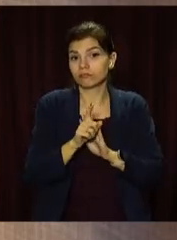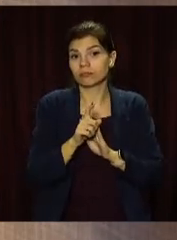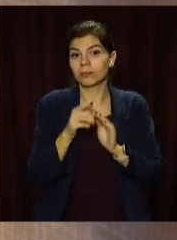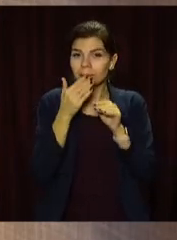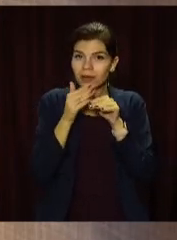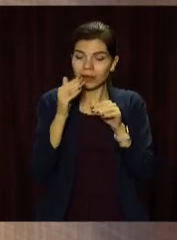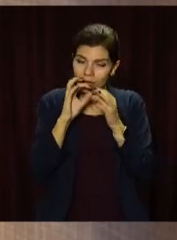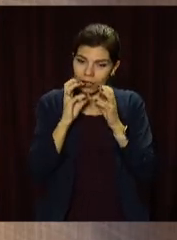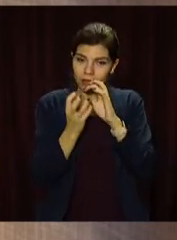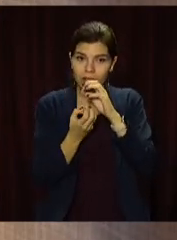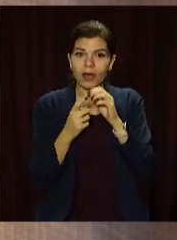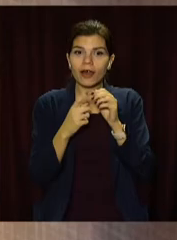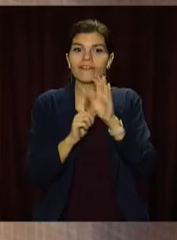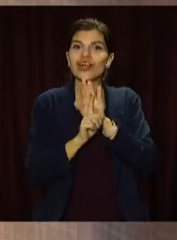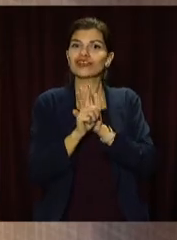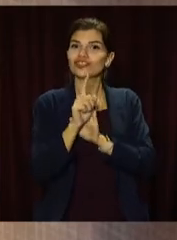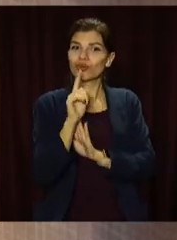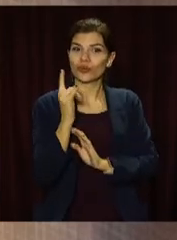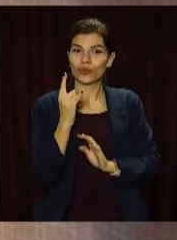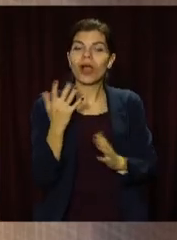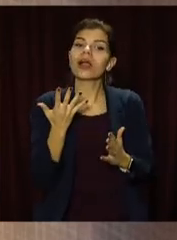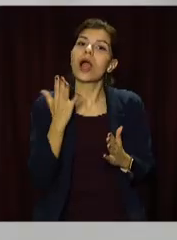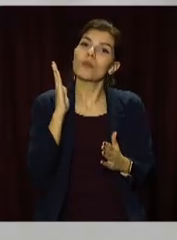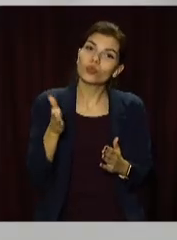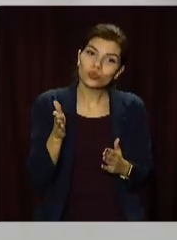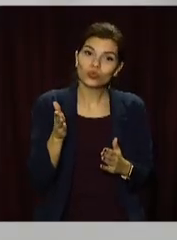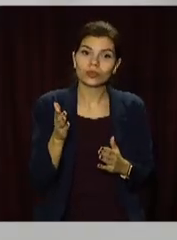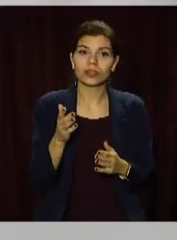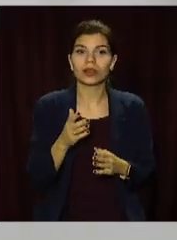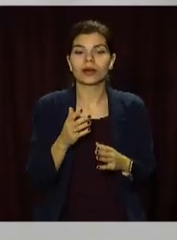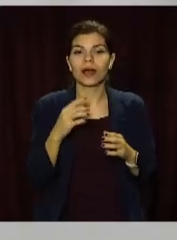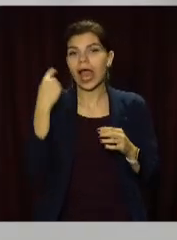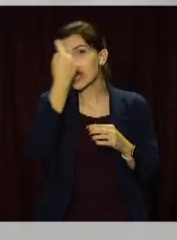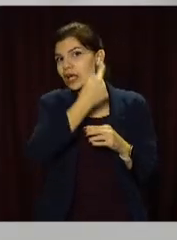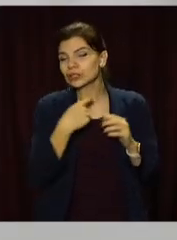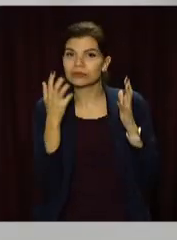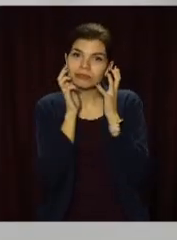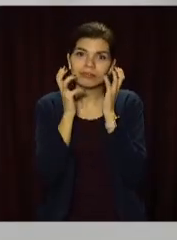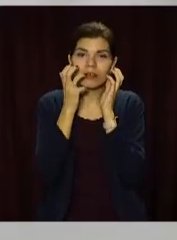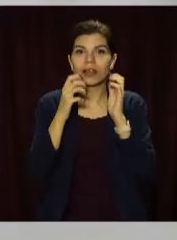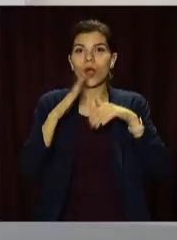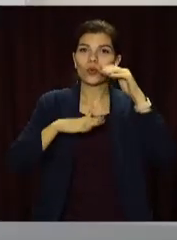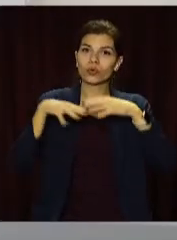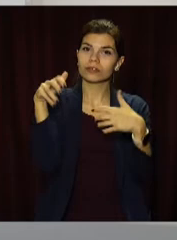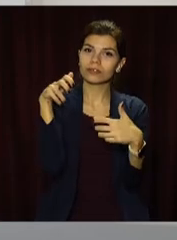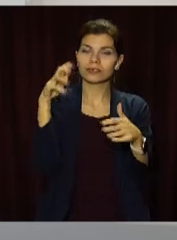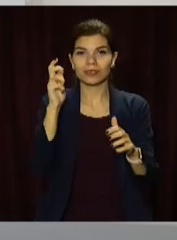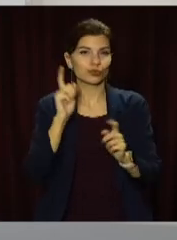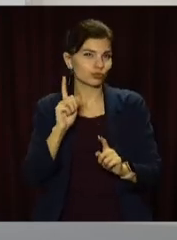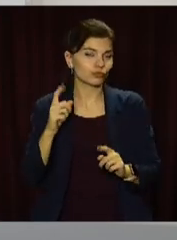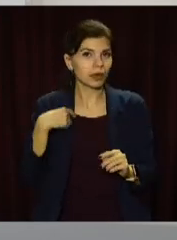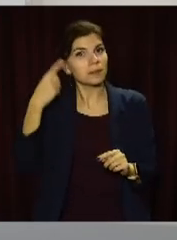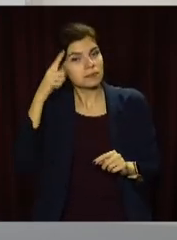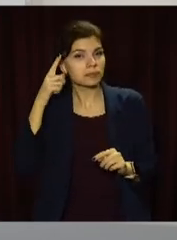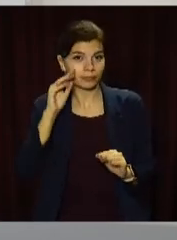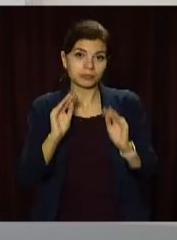момент такого рождения куклы, то есть какая она будет, какое-нибудь лицо и поза, руки, я что-то продумываю.